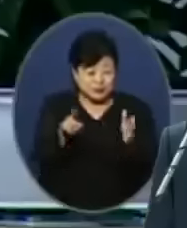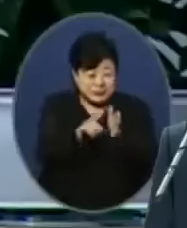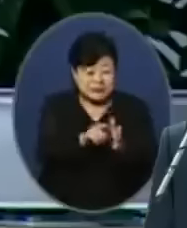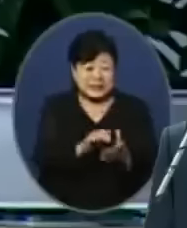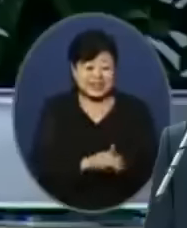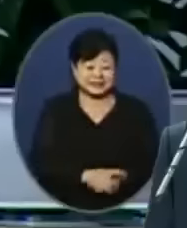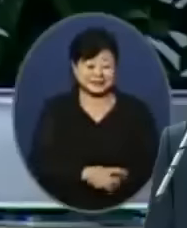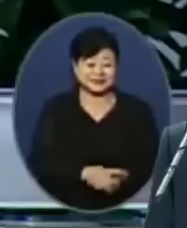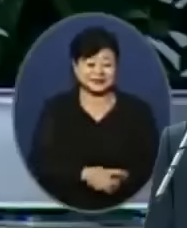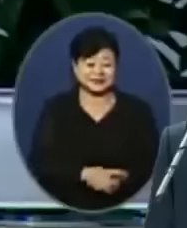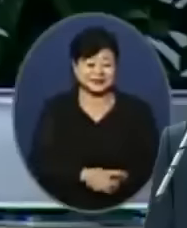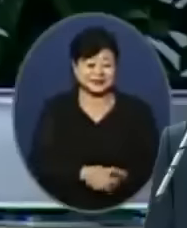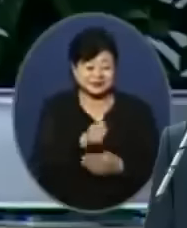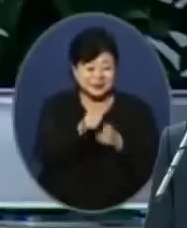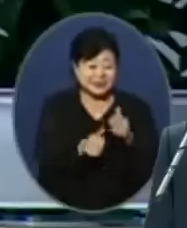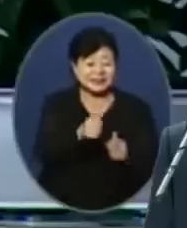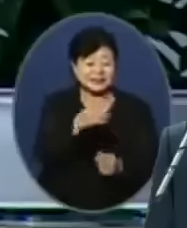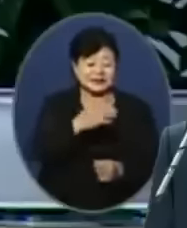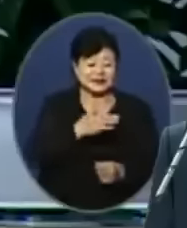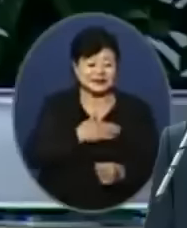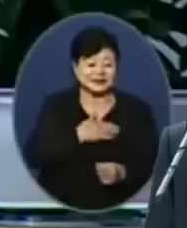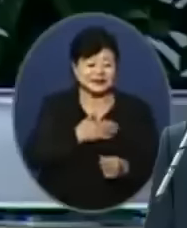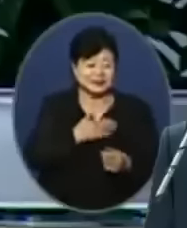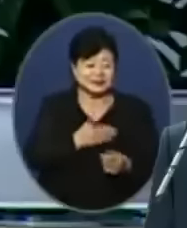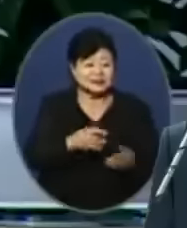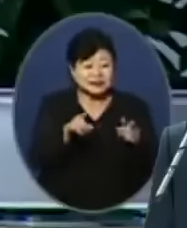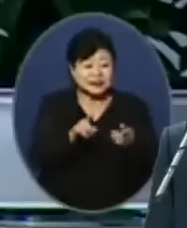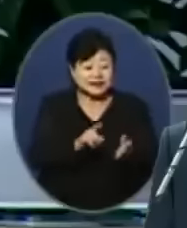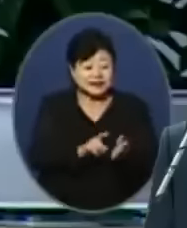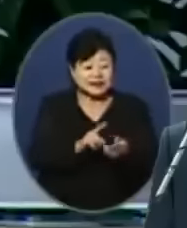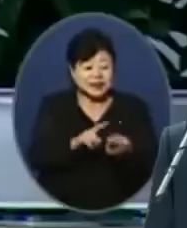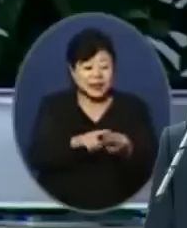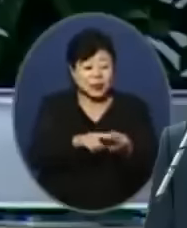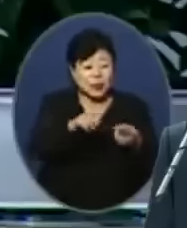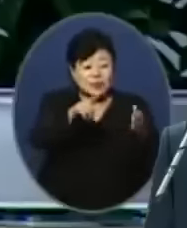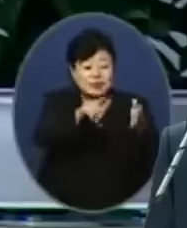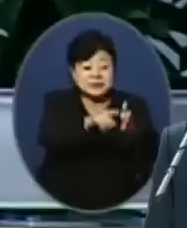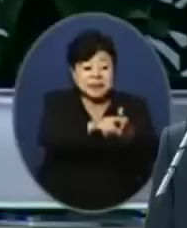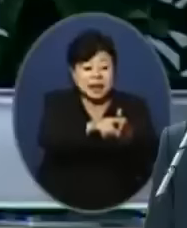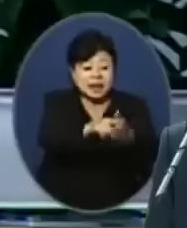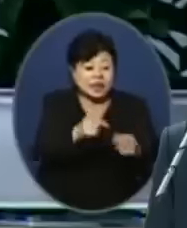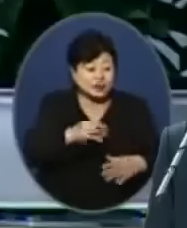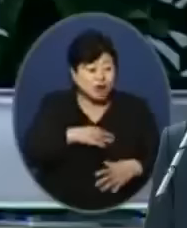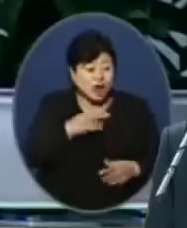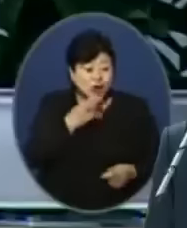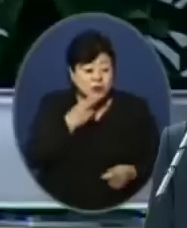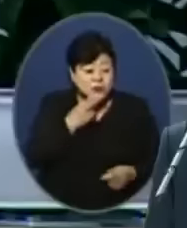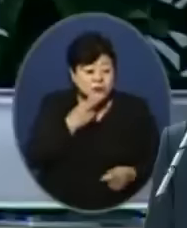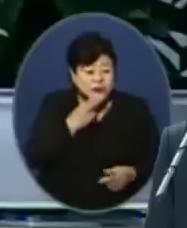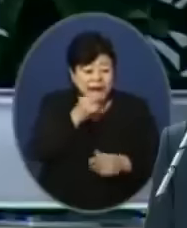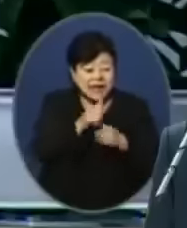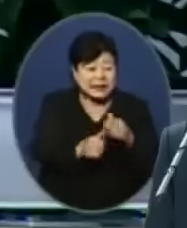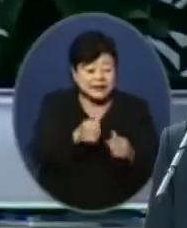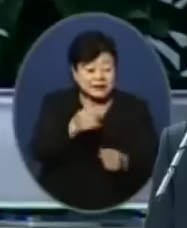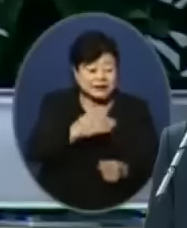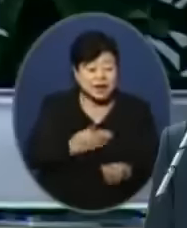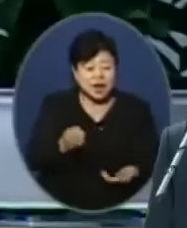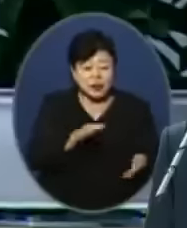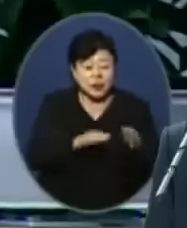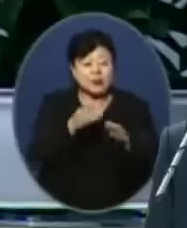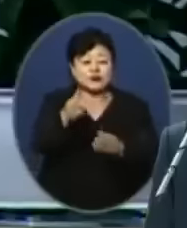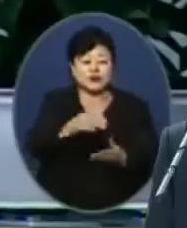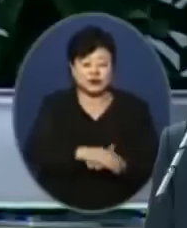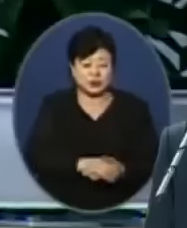믿습니다. 하나님 나는 이런 것을 믿습니다. 그리고 나는 두려워할 것 없다. 하나님이 나를